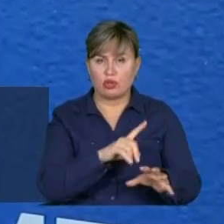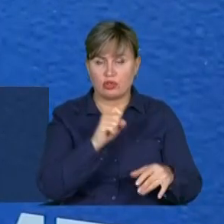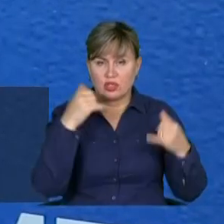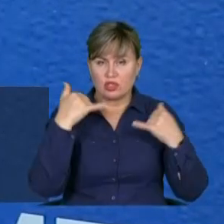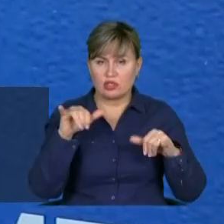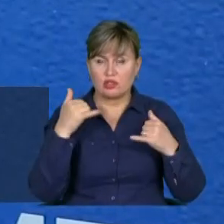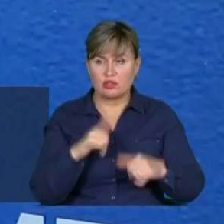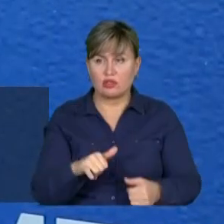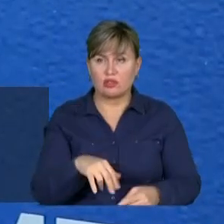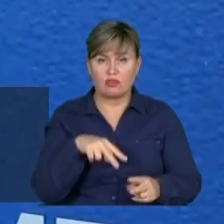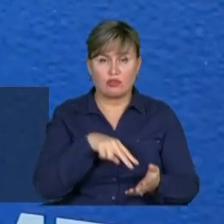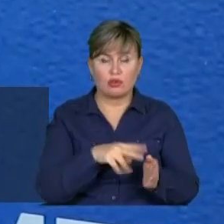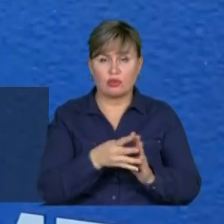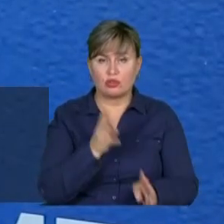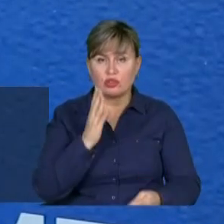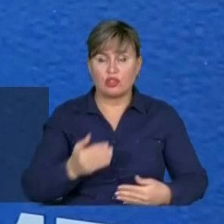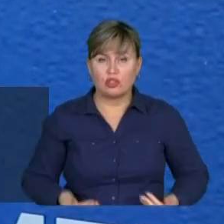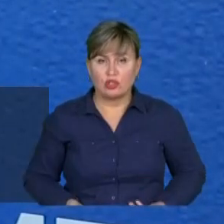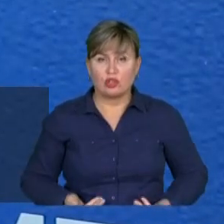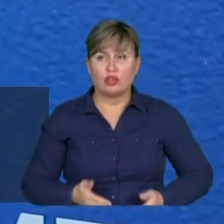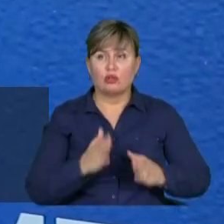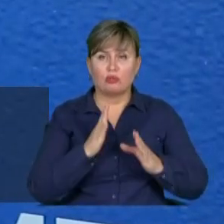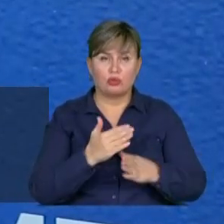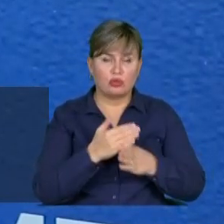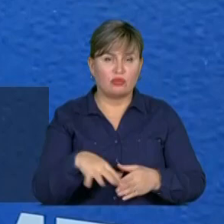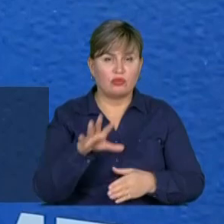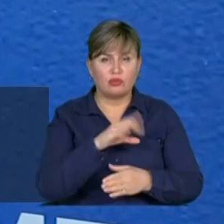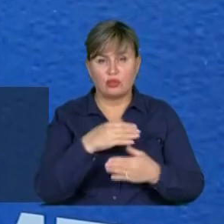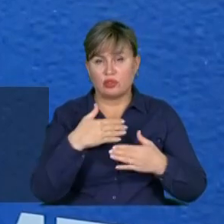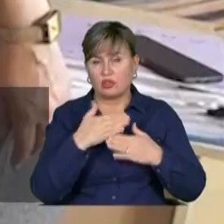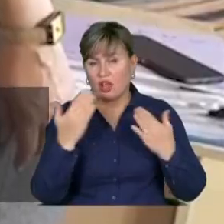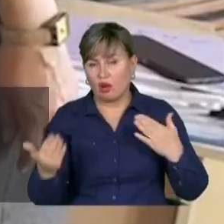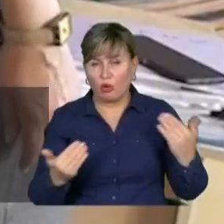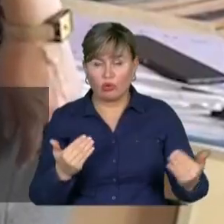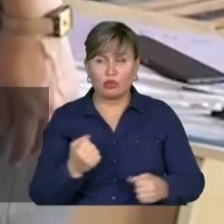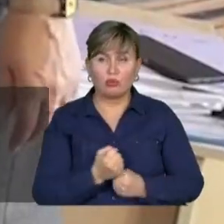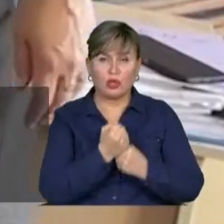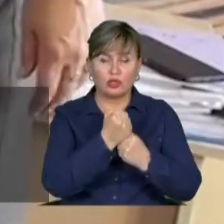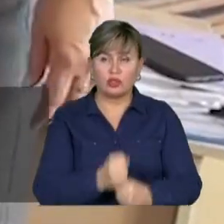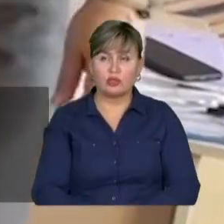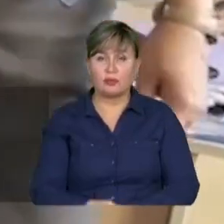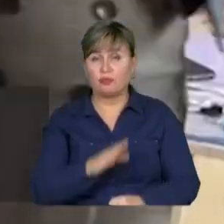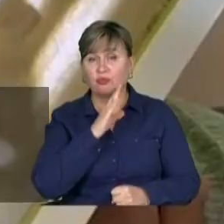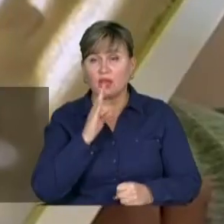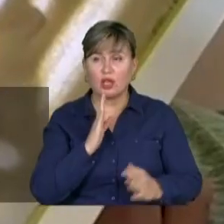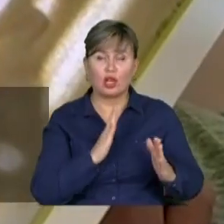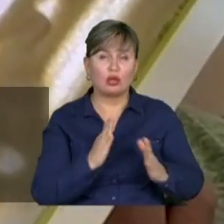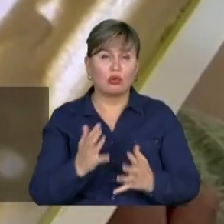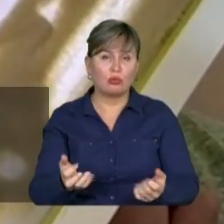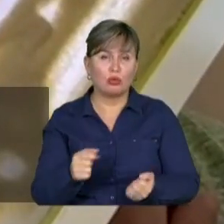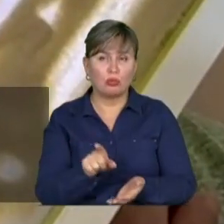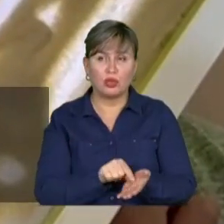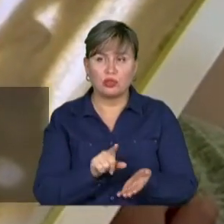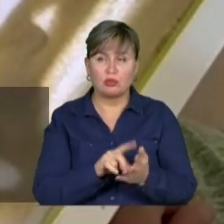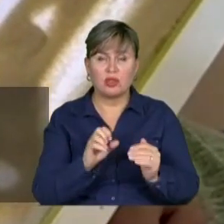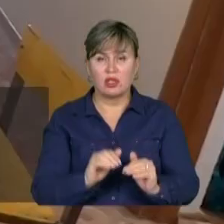скотом. Они стоят в очереди на жилье. Мы будем оказывать всестороннюю поддержку детям. Приемная мать тем временем регулярно получала пособие